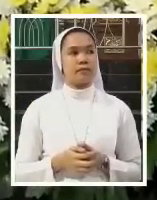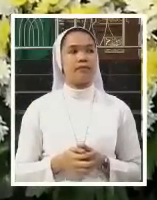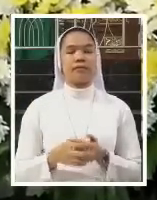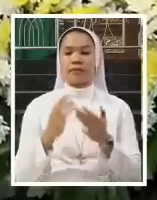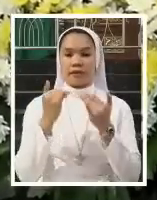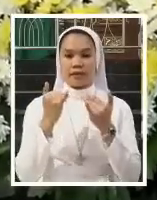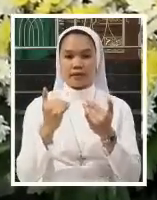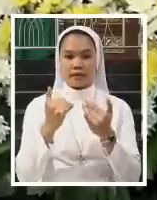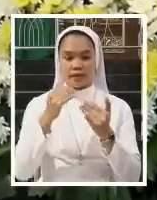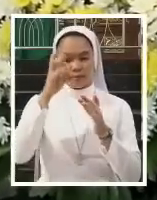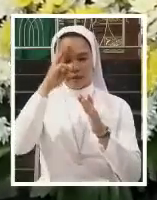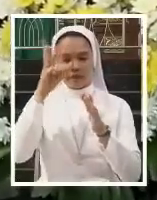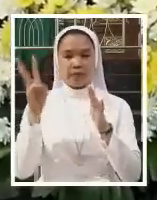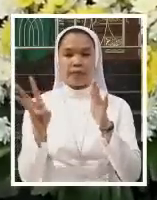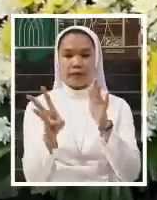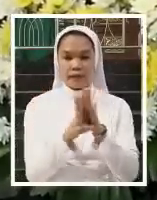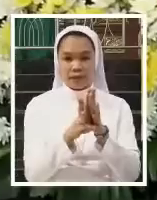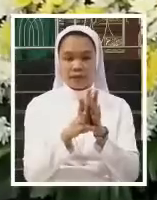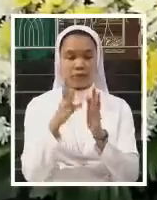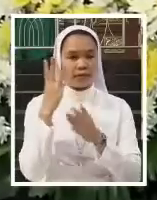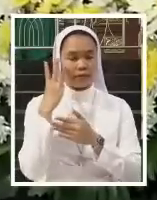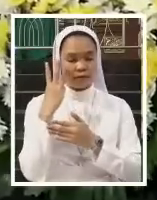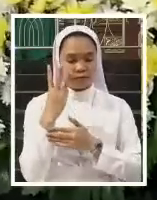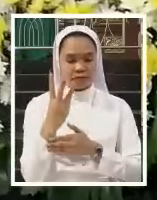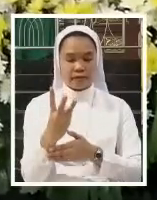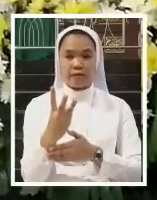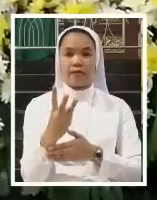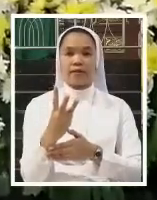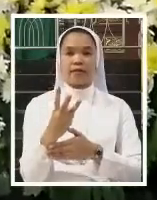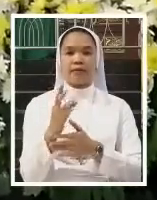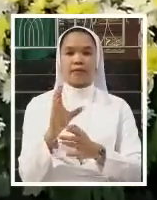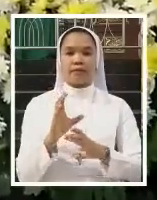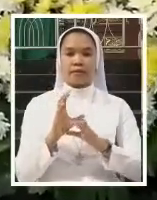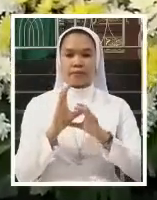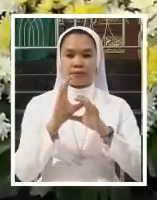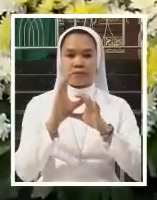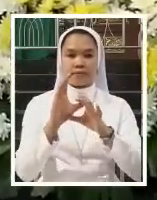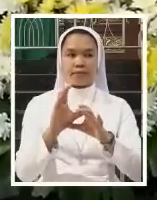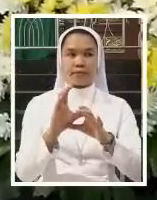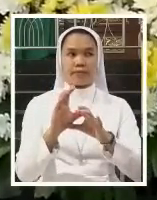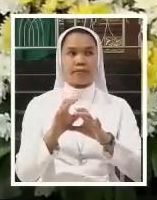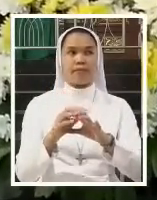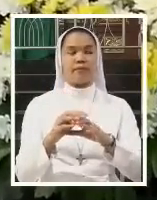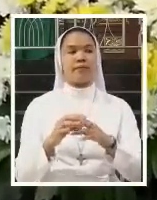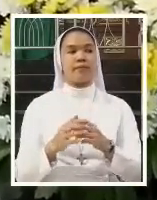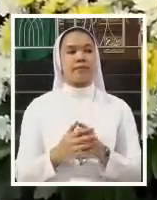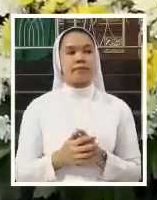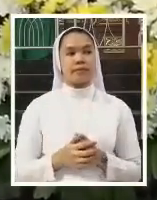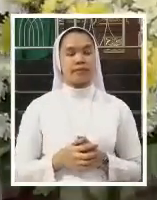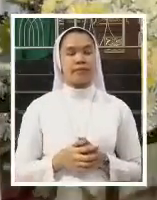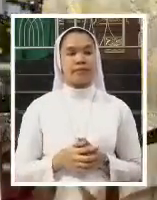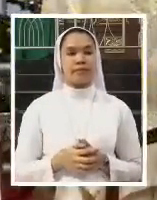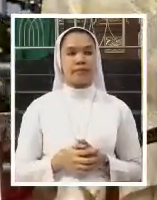Ngunyan po, masasaksihan niya to ang pagkonsagrakan Krisma. Matindog po ang gabos.